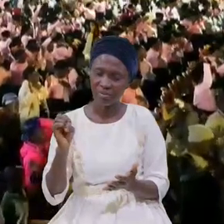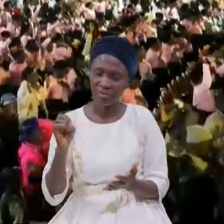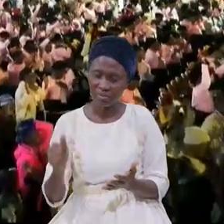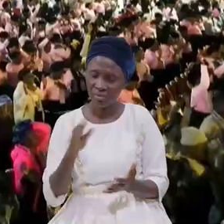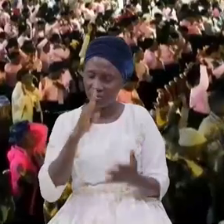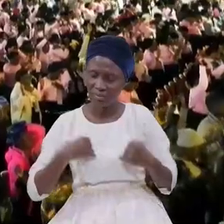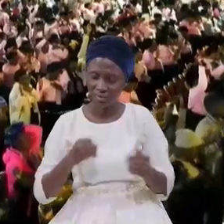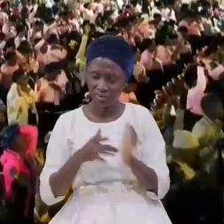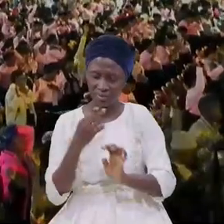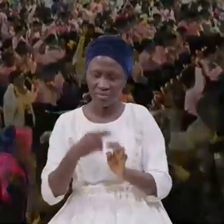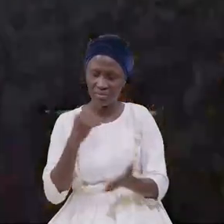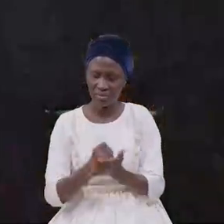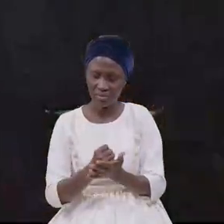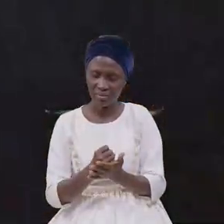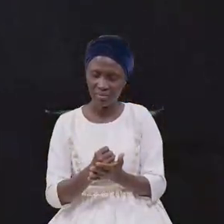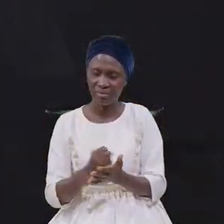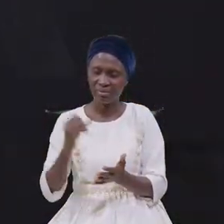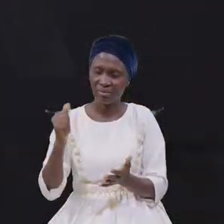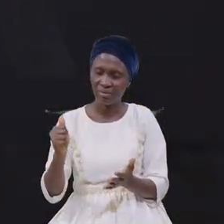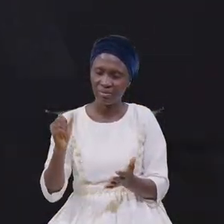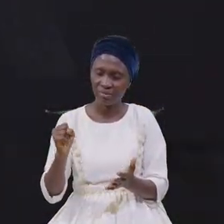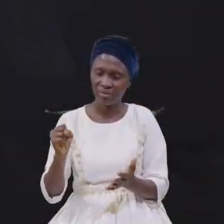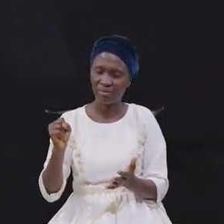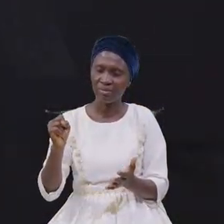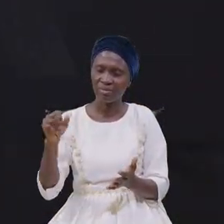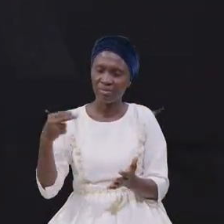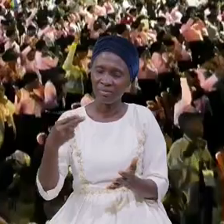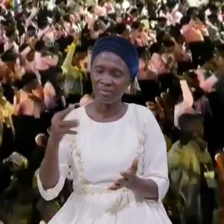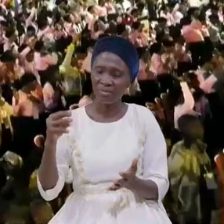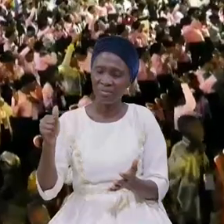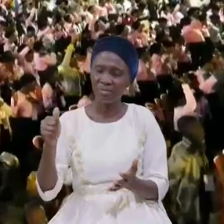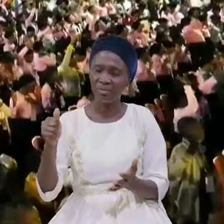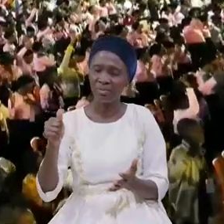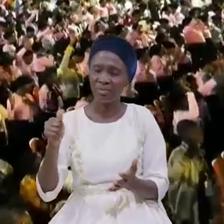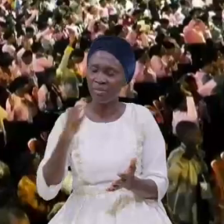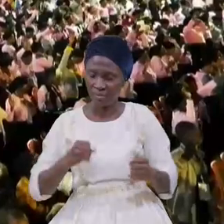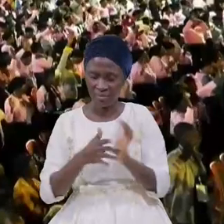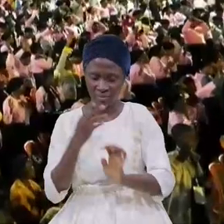Jésus. L'asthme, soyez en guéri au nom de Jésus.